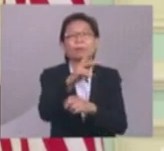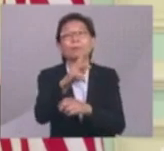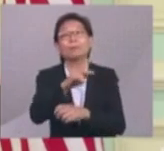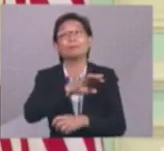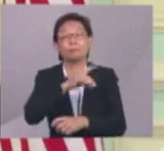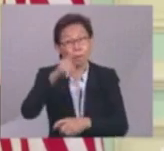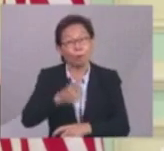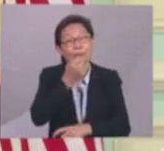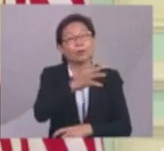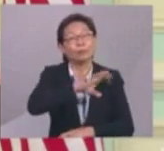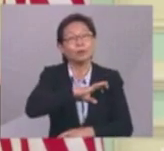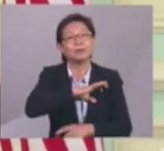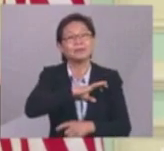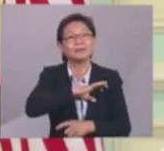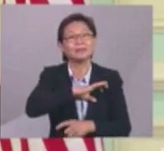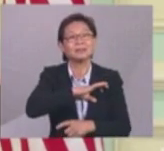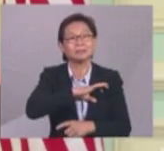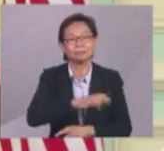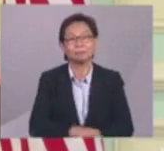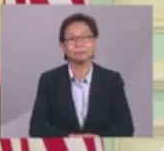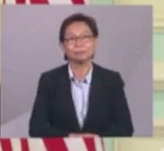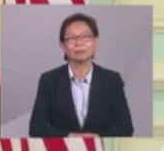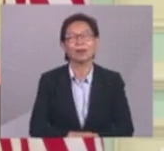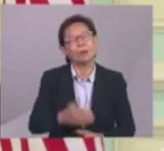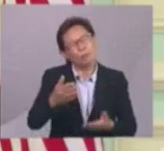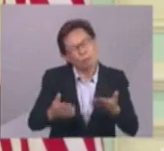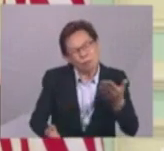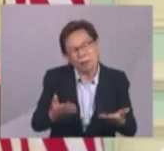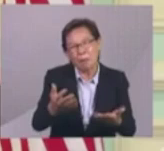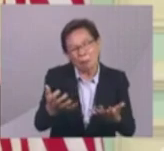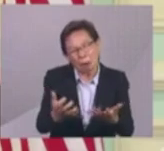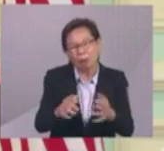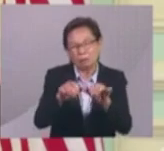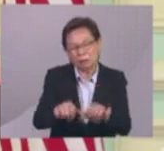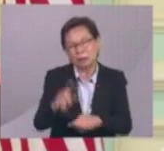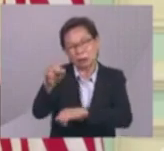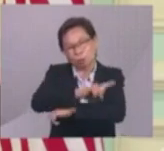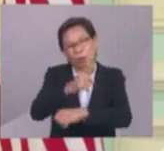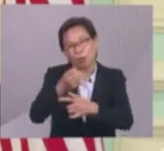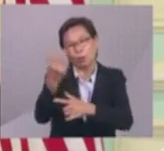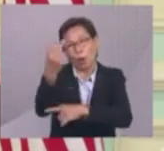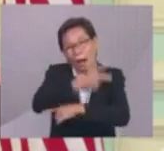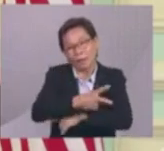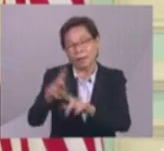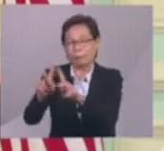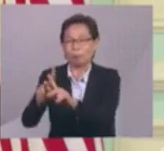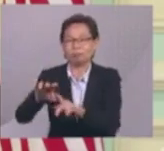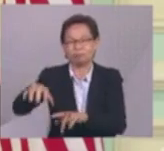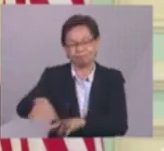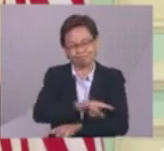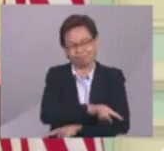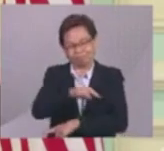ini. Tapi mungkin mereka ingin tinggal 1 atau 2 hari di kampung dan